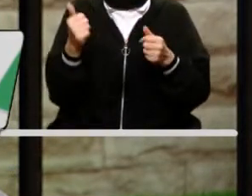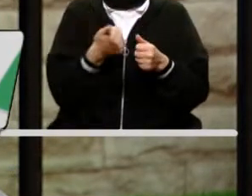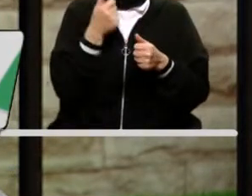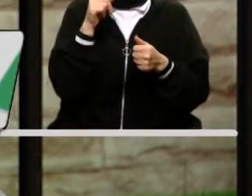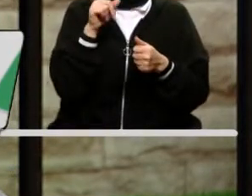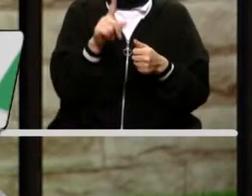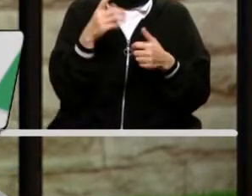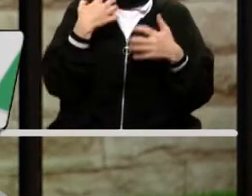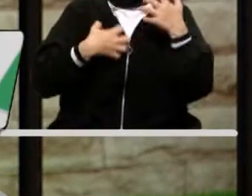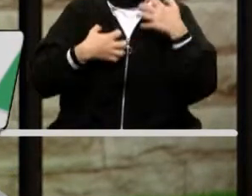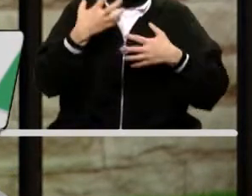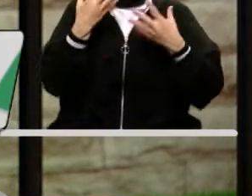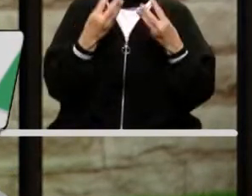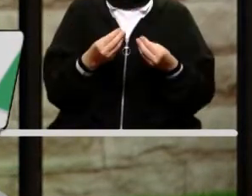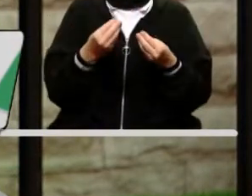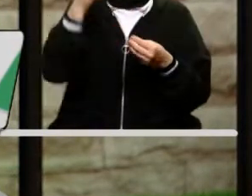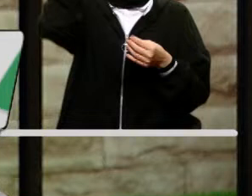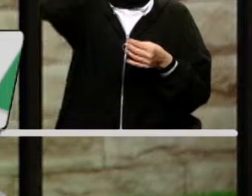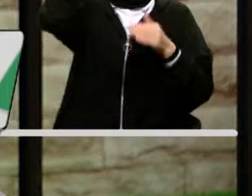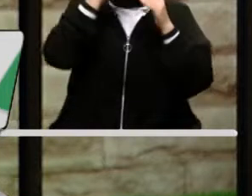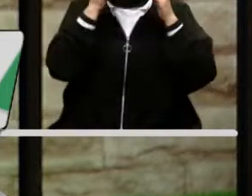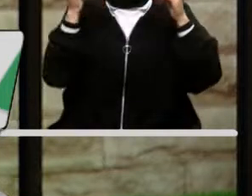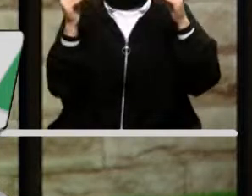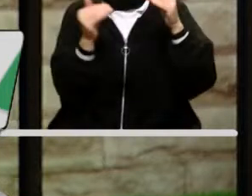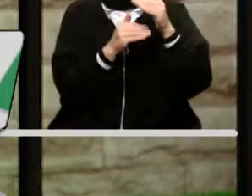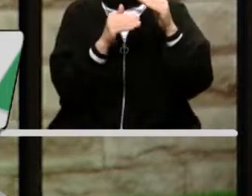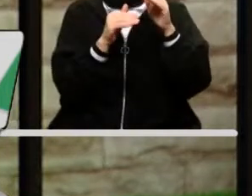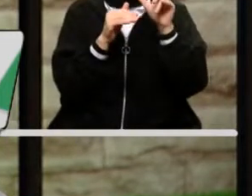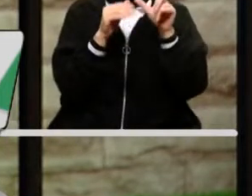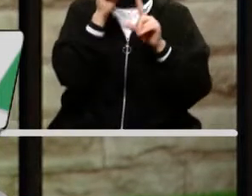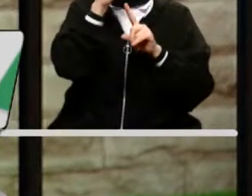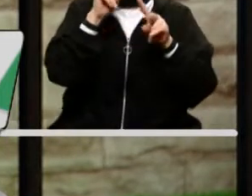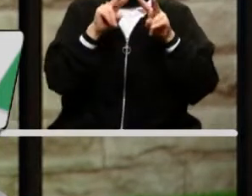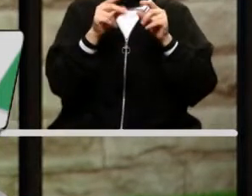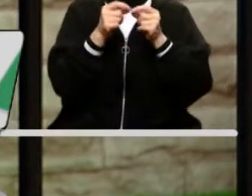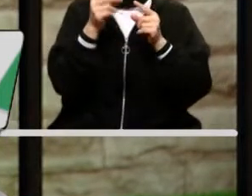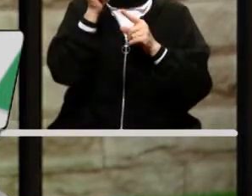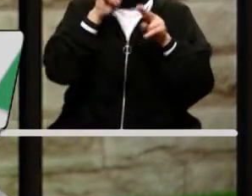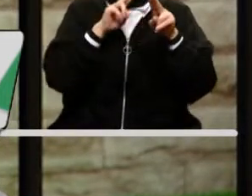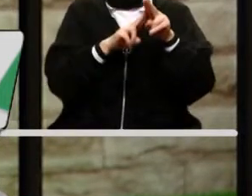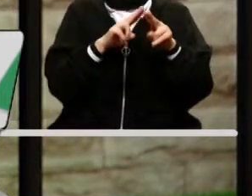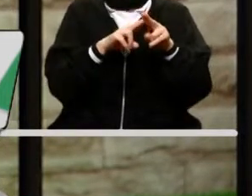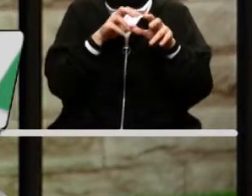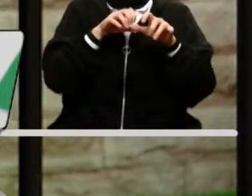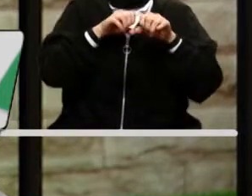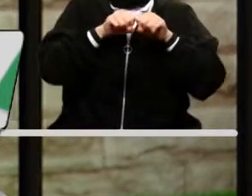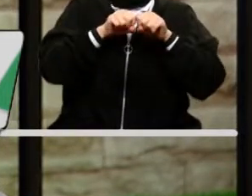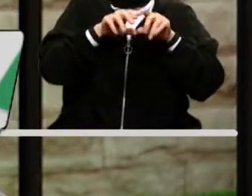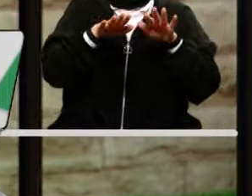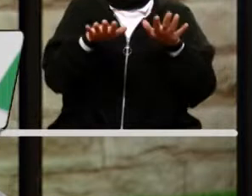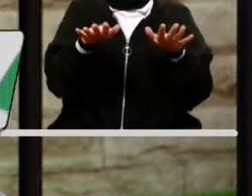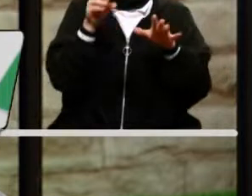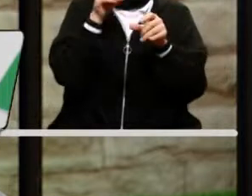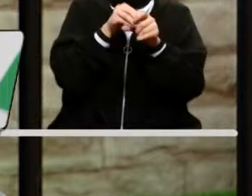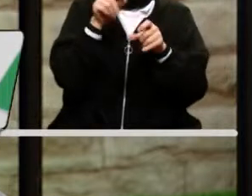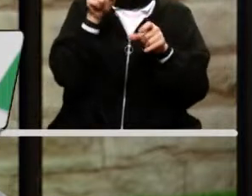için. Beynin altında limbik sistemde amigdala denilen bir küçük beyin sapının ucunda iki